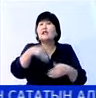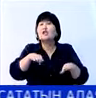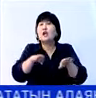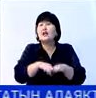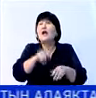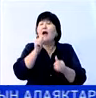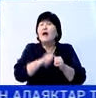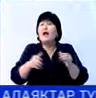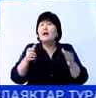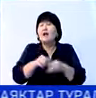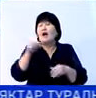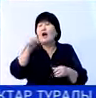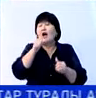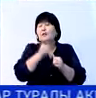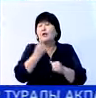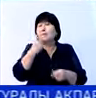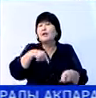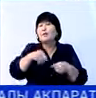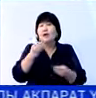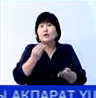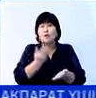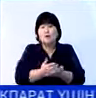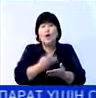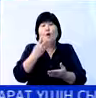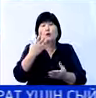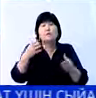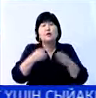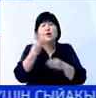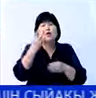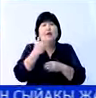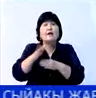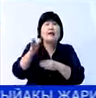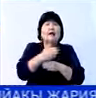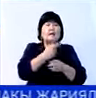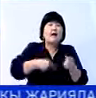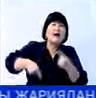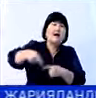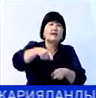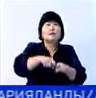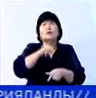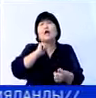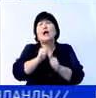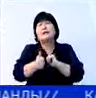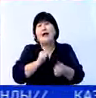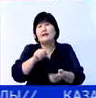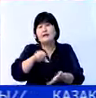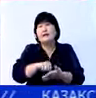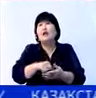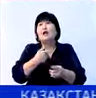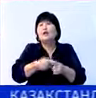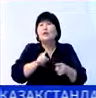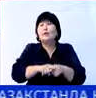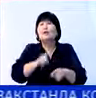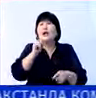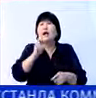Яғни әр команда апта сайын бір матч ойнады. 35 команда 3 лигаға бөлініп, айналмалы жүйе бойынша сайысты. В лигасында